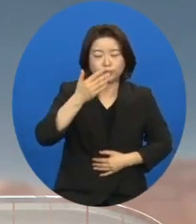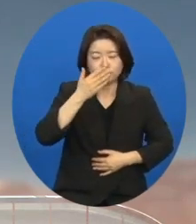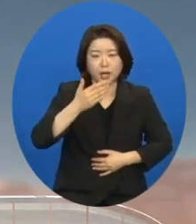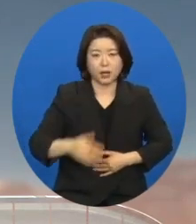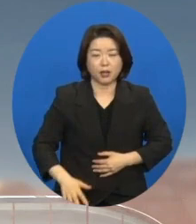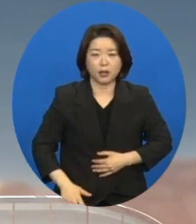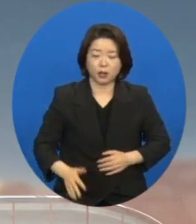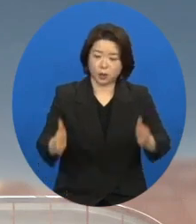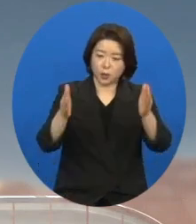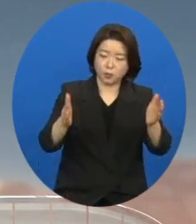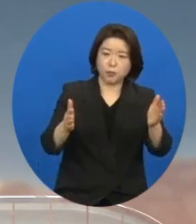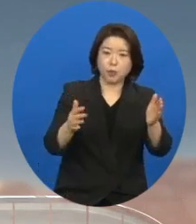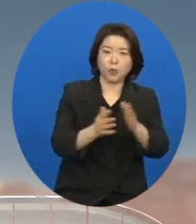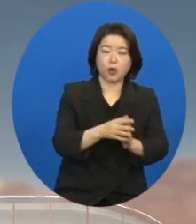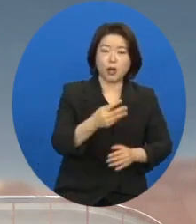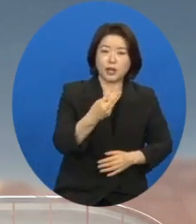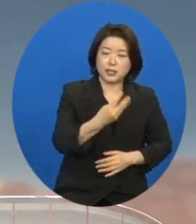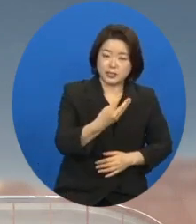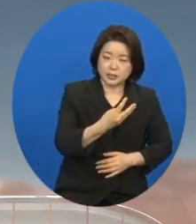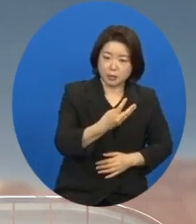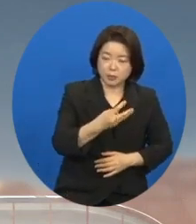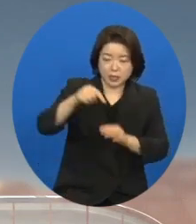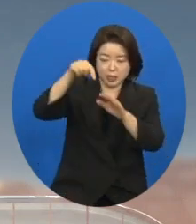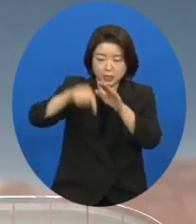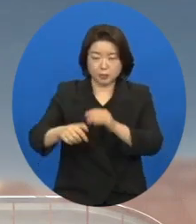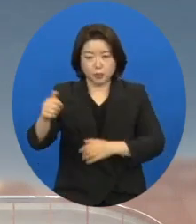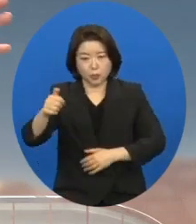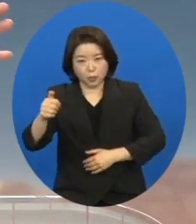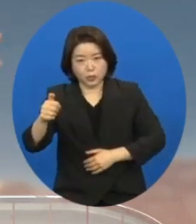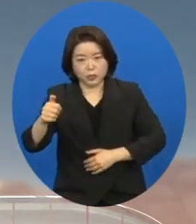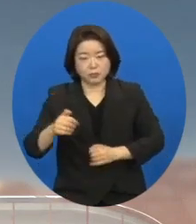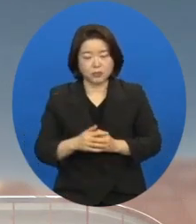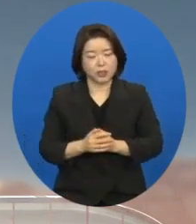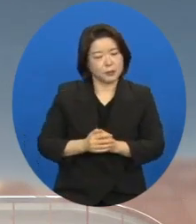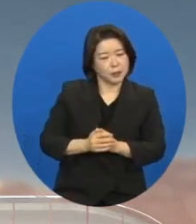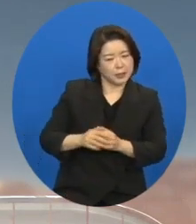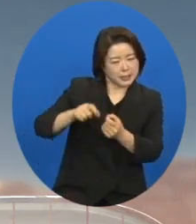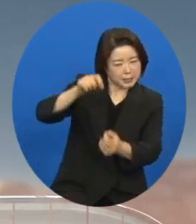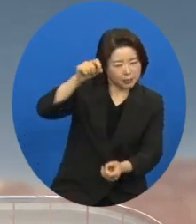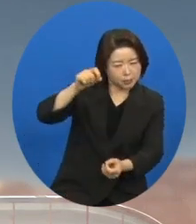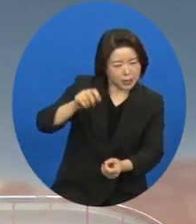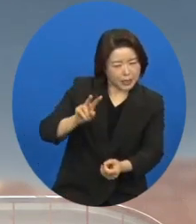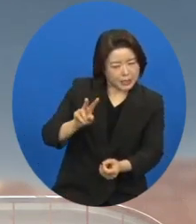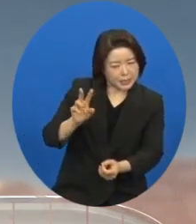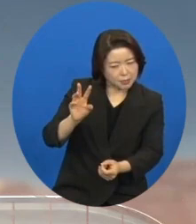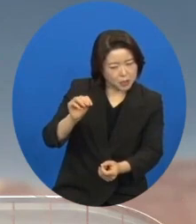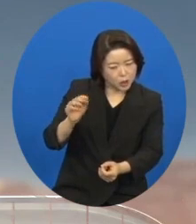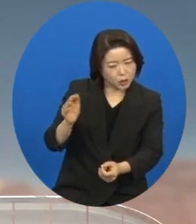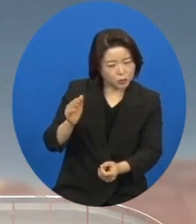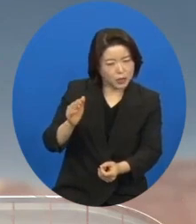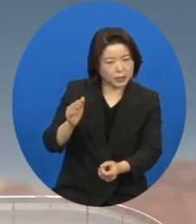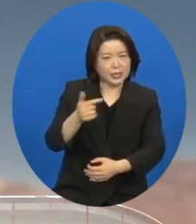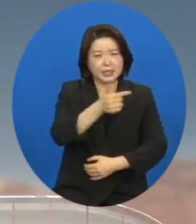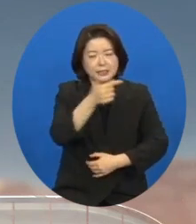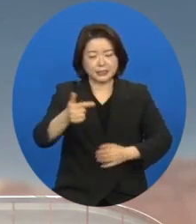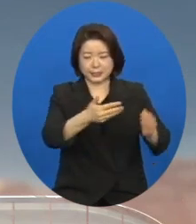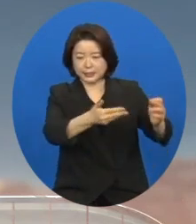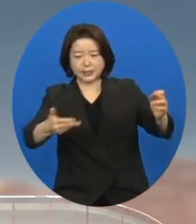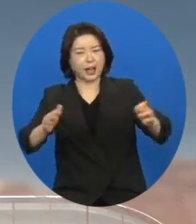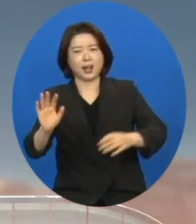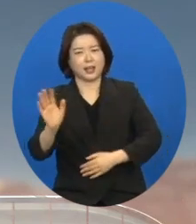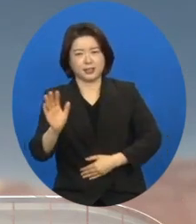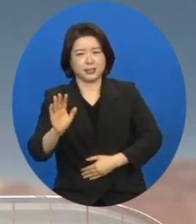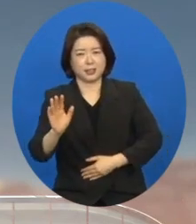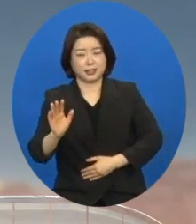너비가 한 30m에 깊이가 한 50cm 정도에서 깊어야 한 2m 넘는, 그러니까 그렇게 큰 강이 아니죠. 근데